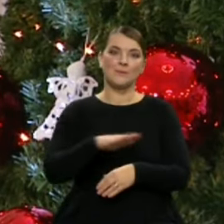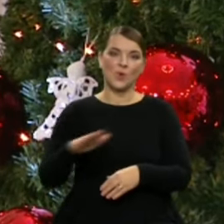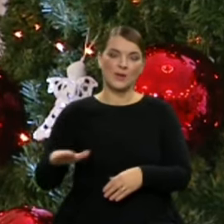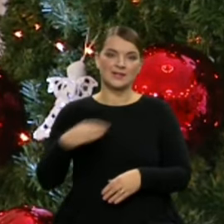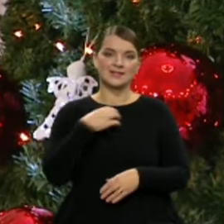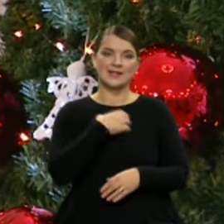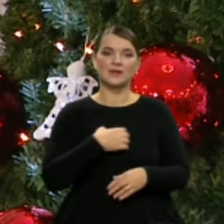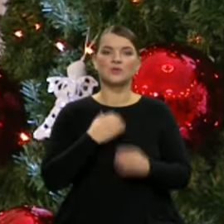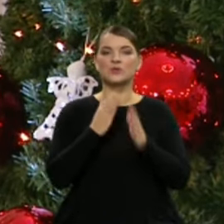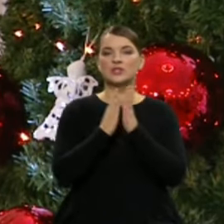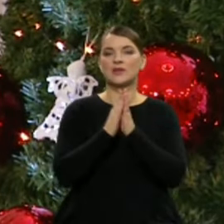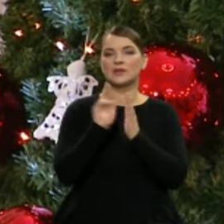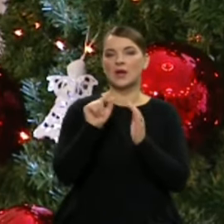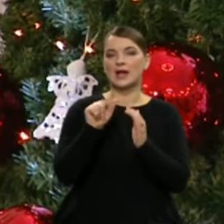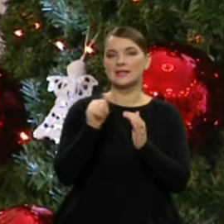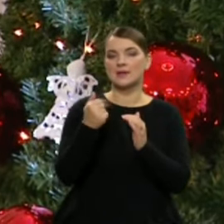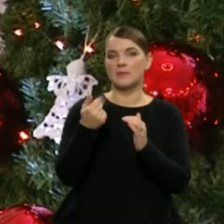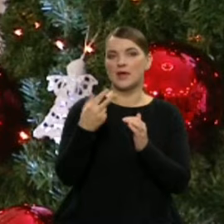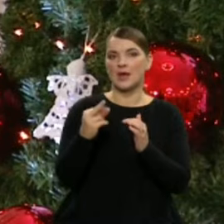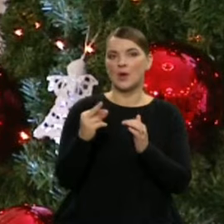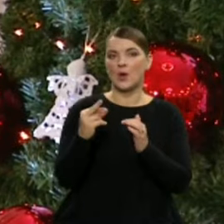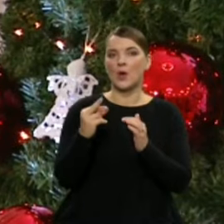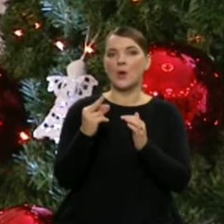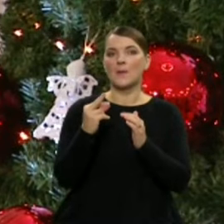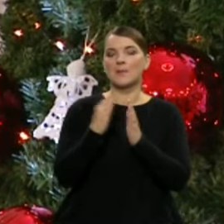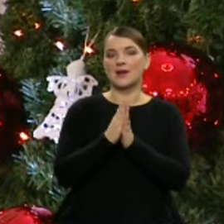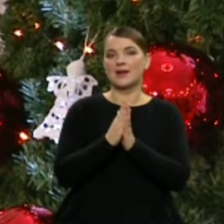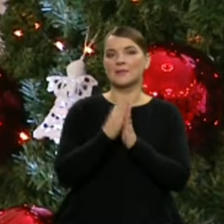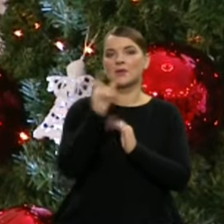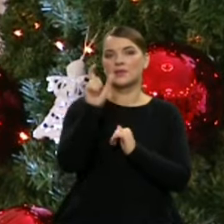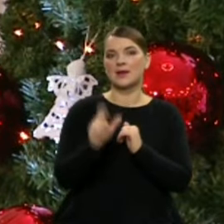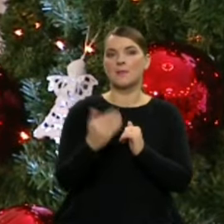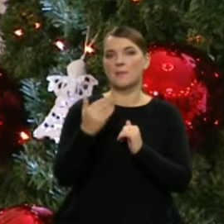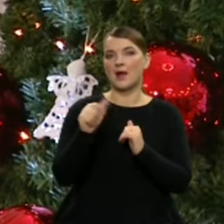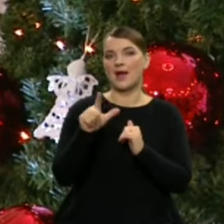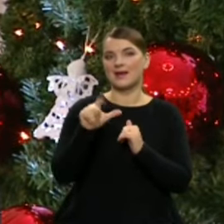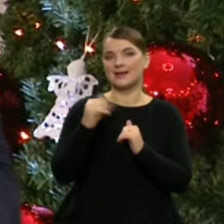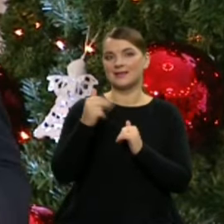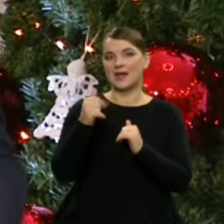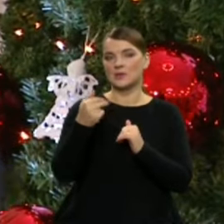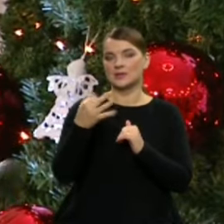Šventojo Kazimiero parapijos narį Martyną Malinauską. Prašom, Martynai.